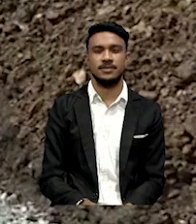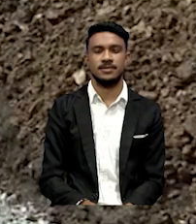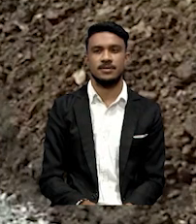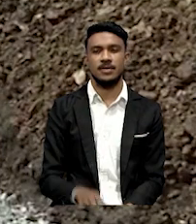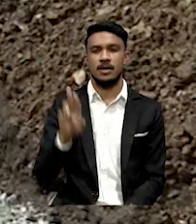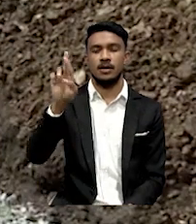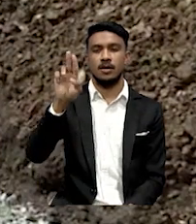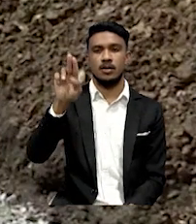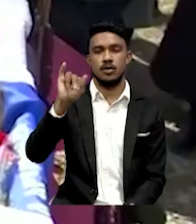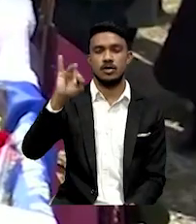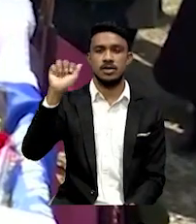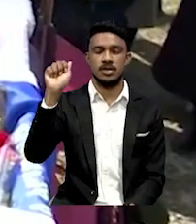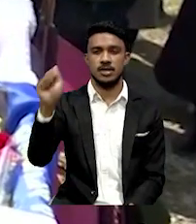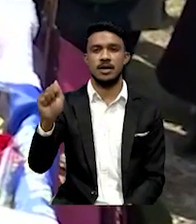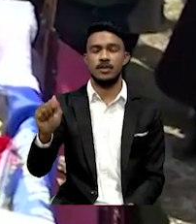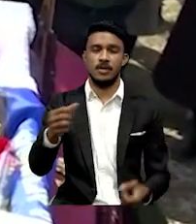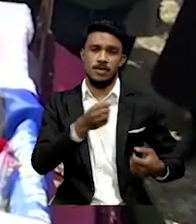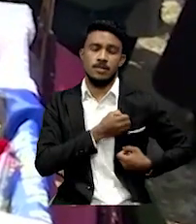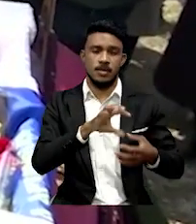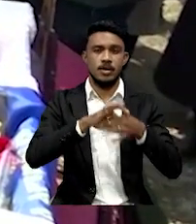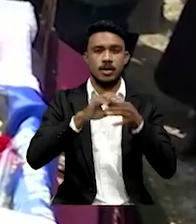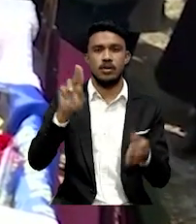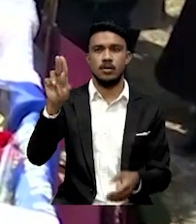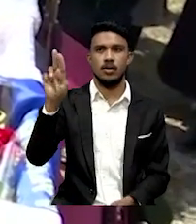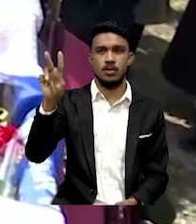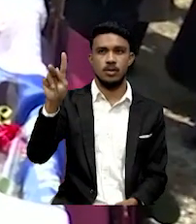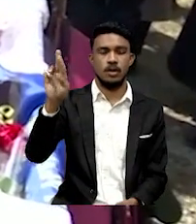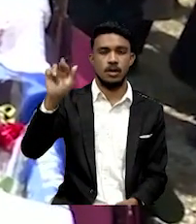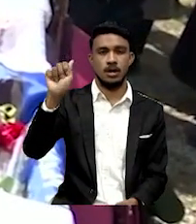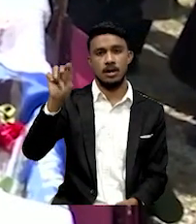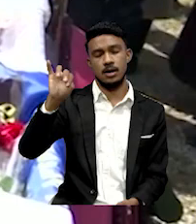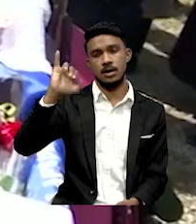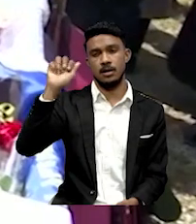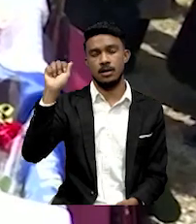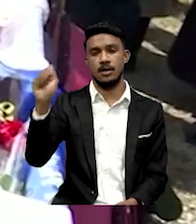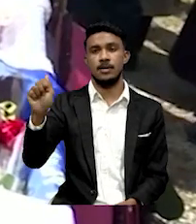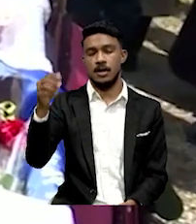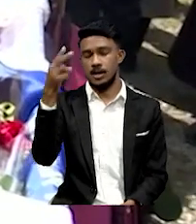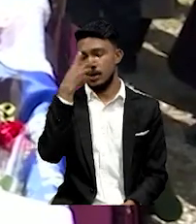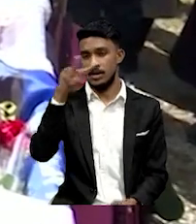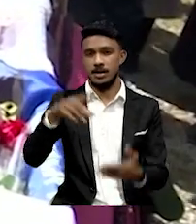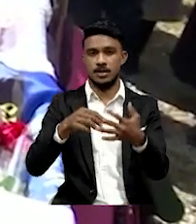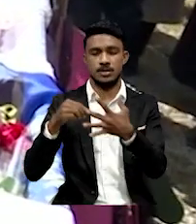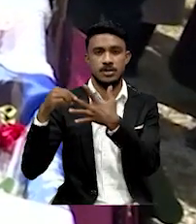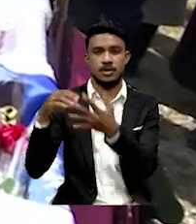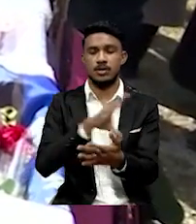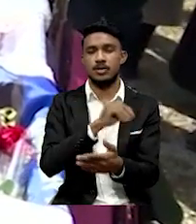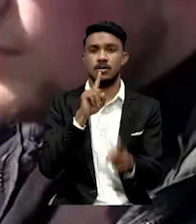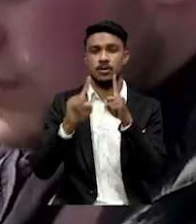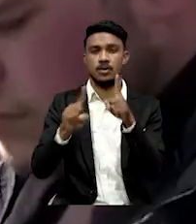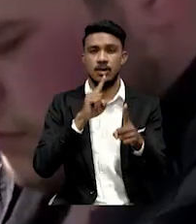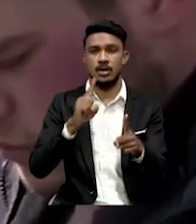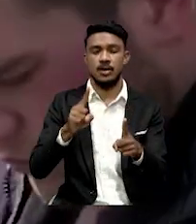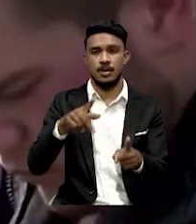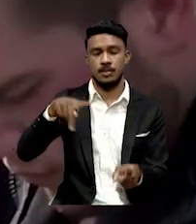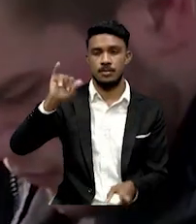Rusia haruka ona soldado rihung resim ba Ukraina ia fulan Februari liu husi opera sound special no portavoz Kremlin Dmitry